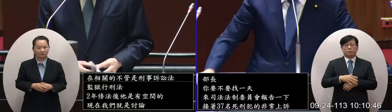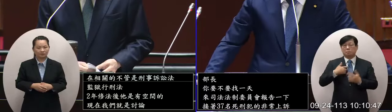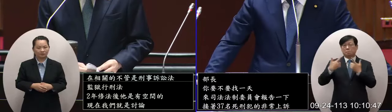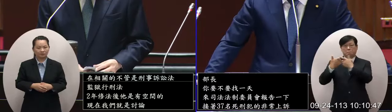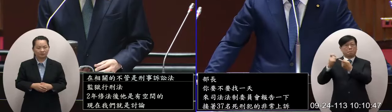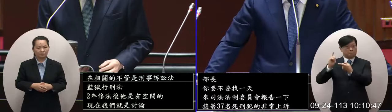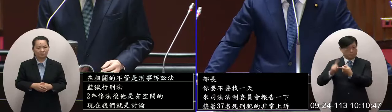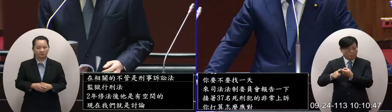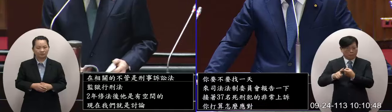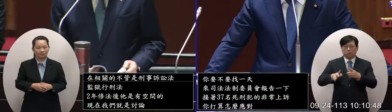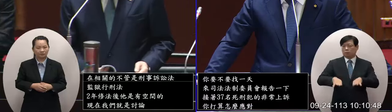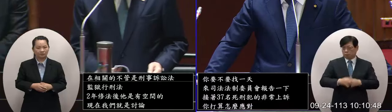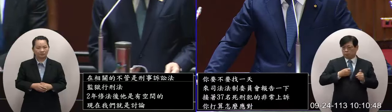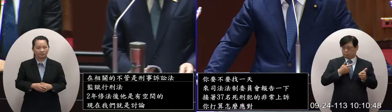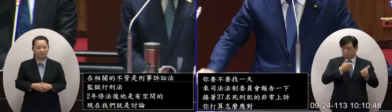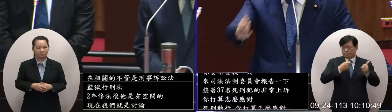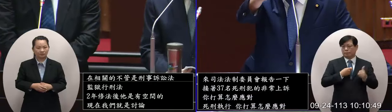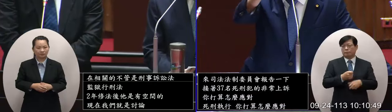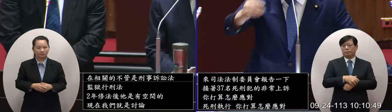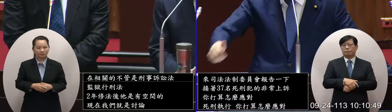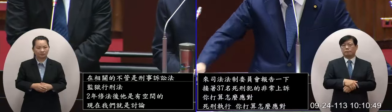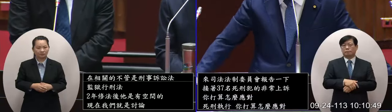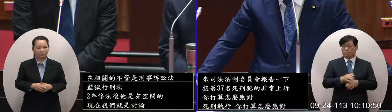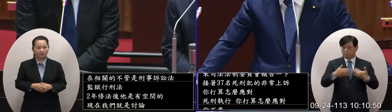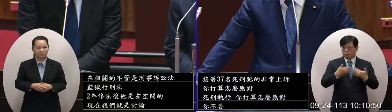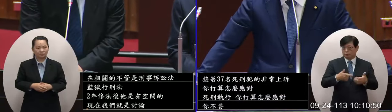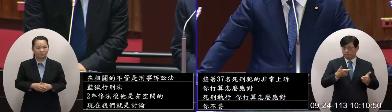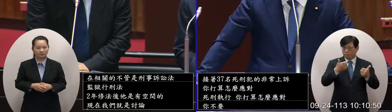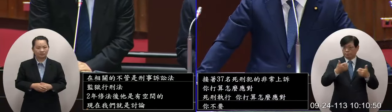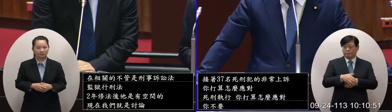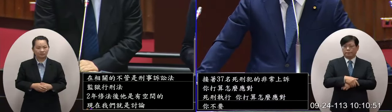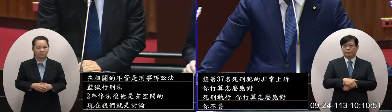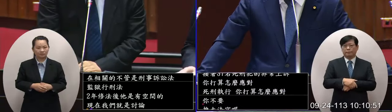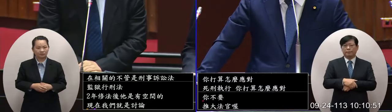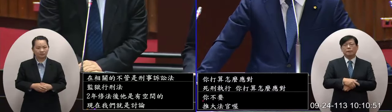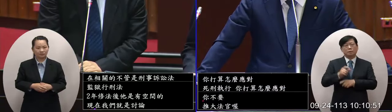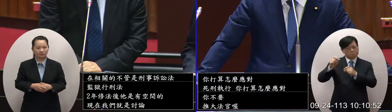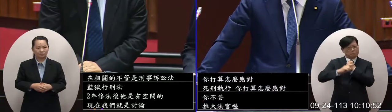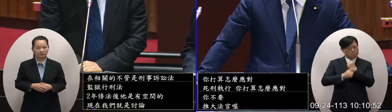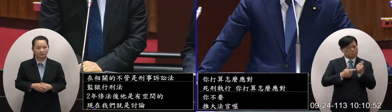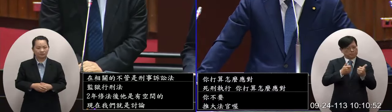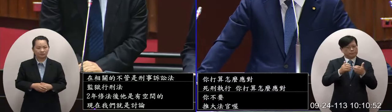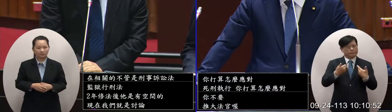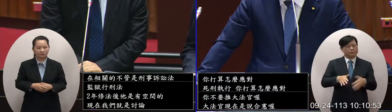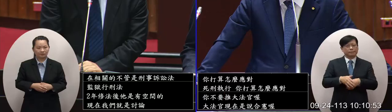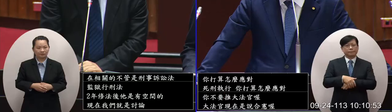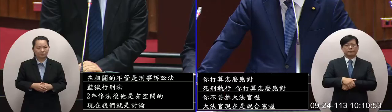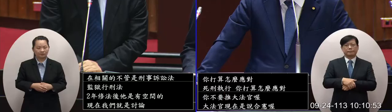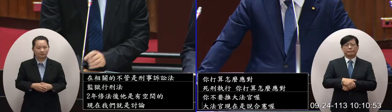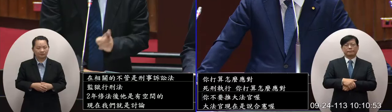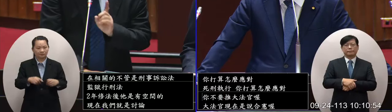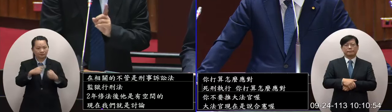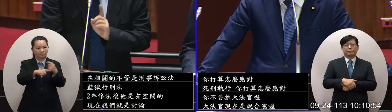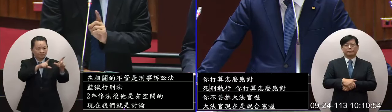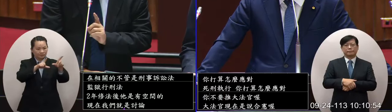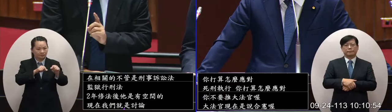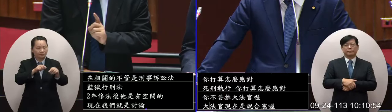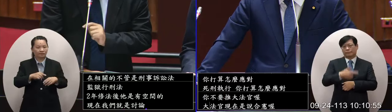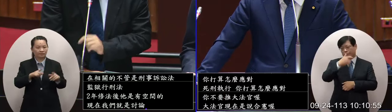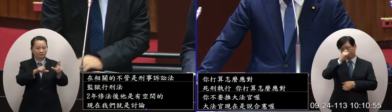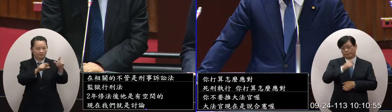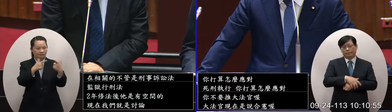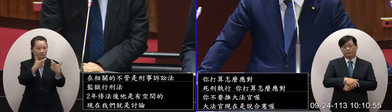宪，就执行啊，执不执行？ 那 要不要依法执行？ 我们是依法办理，我一直强调。 很